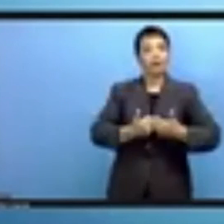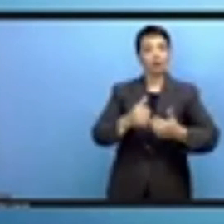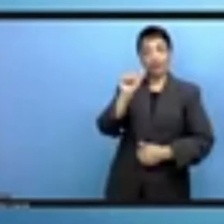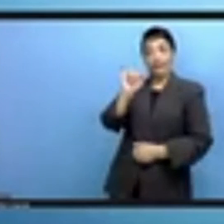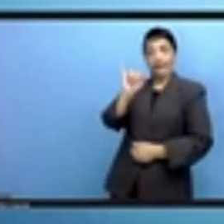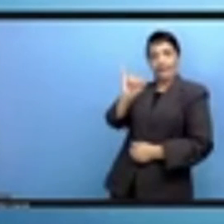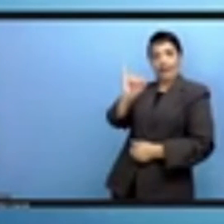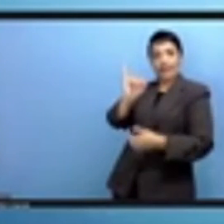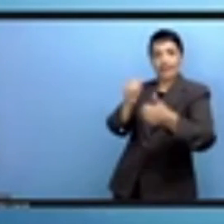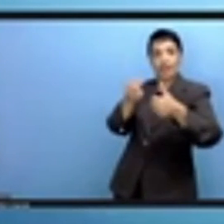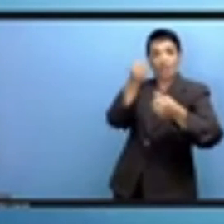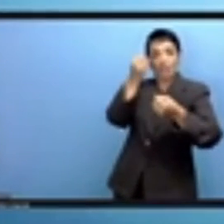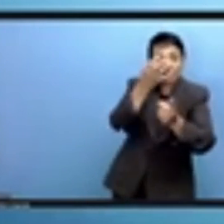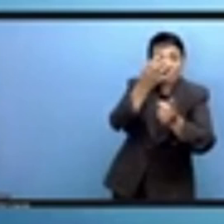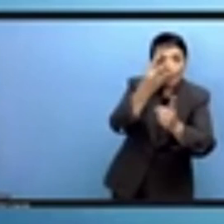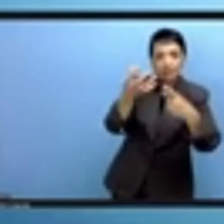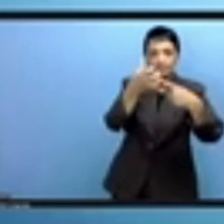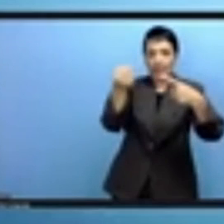要